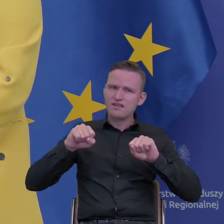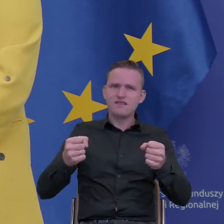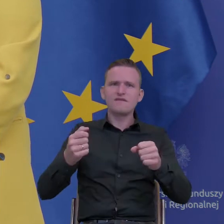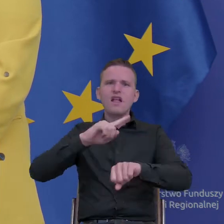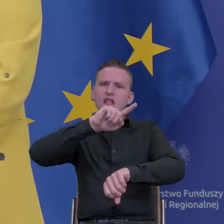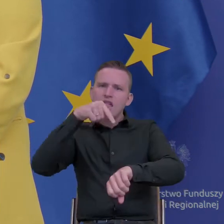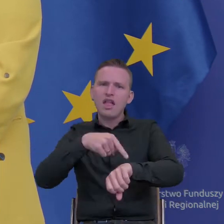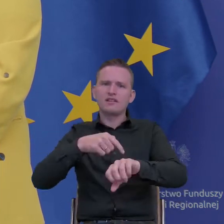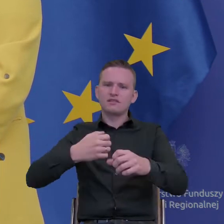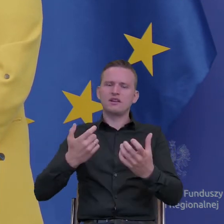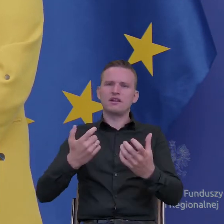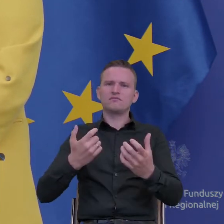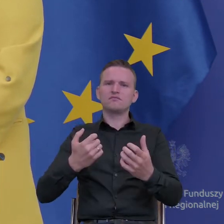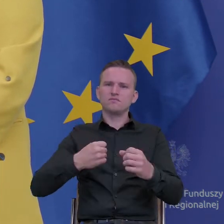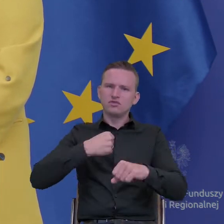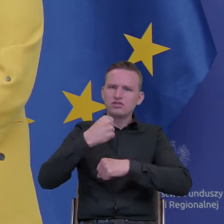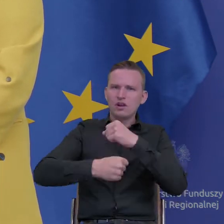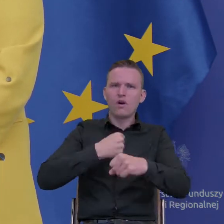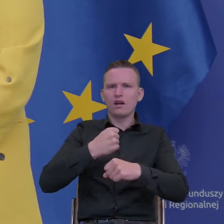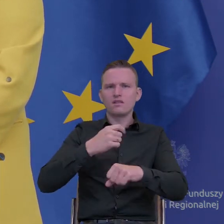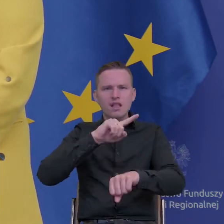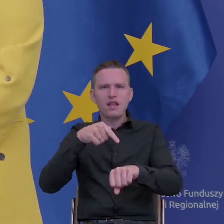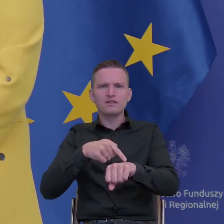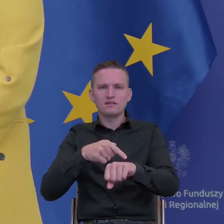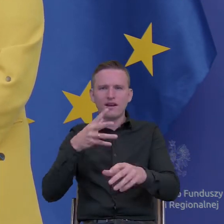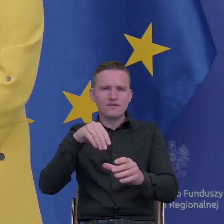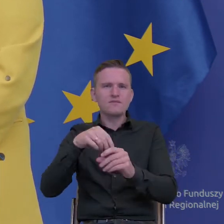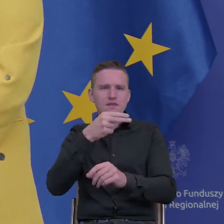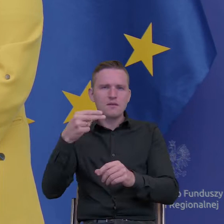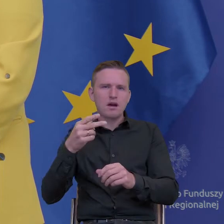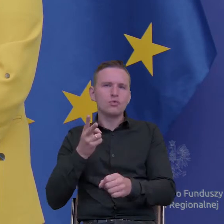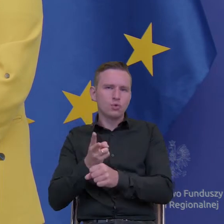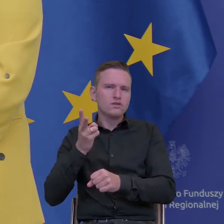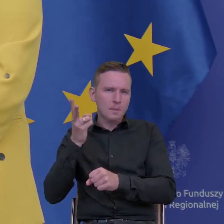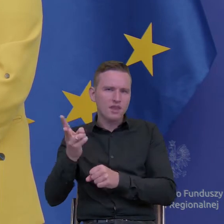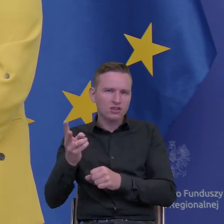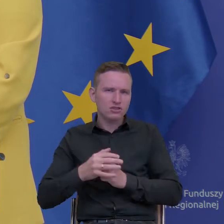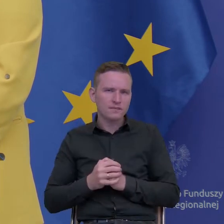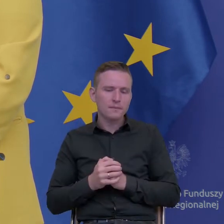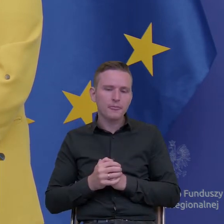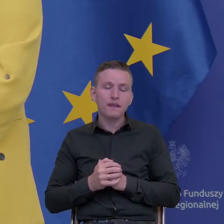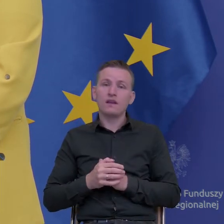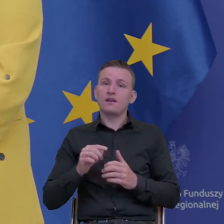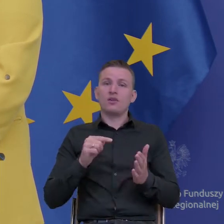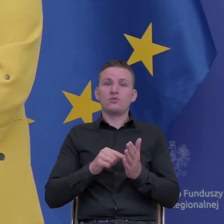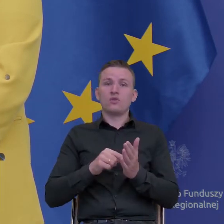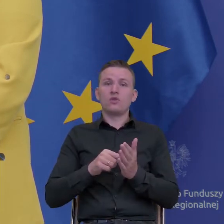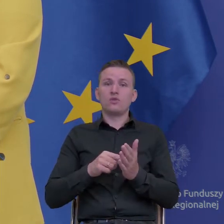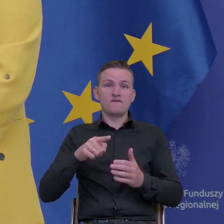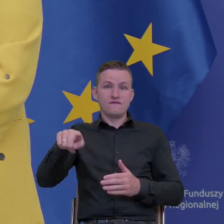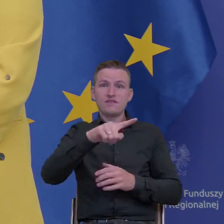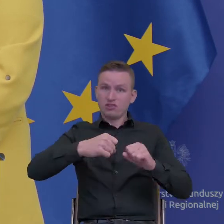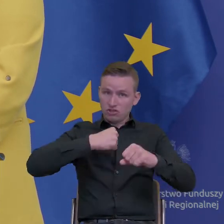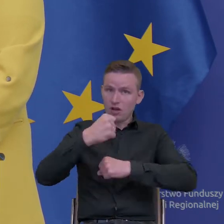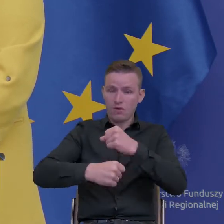dalej, przekazujecie te informacje dalej o tym, jak ważne są potrzeby osób z niepełnosprawnościami,